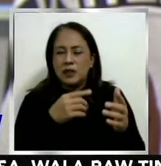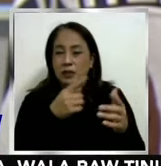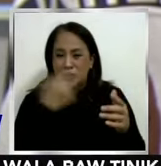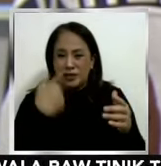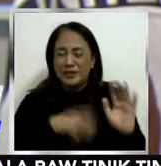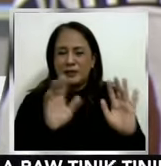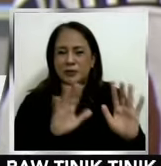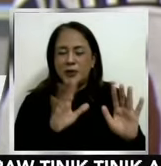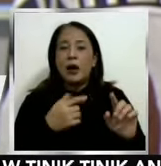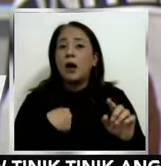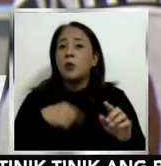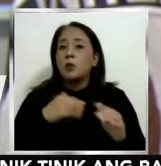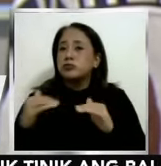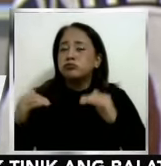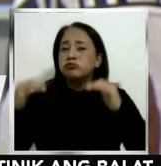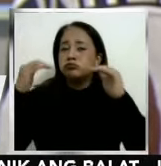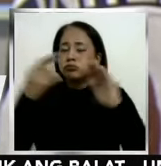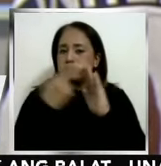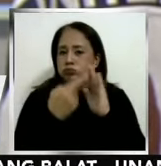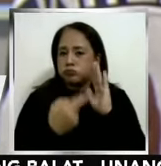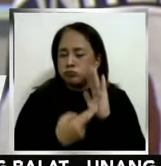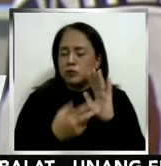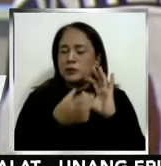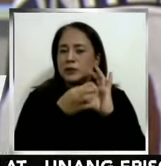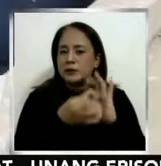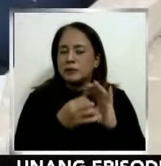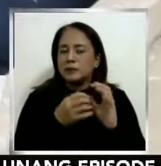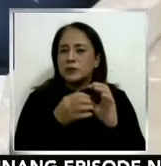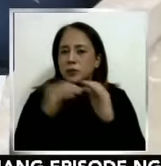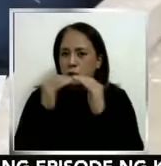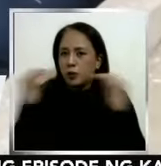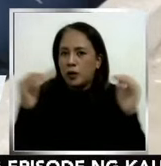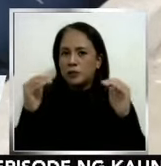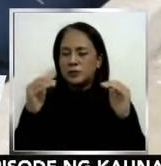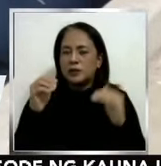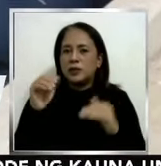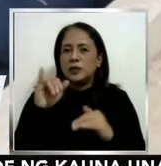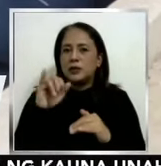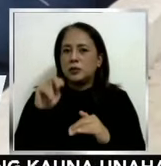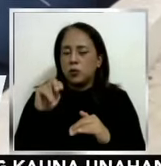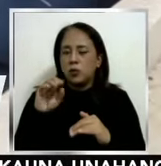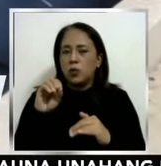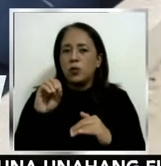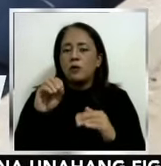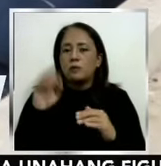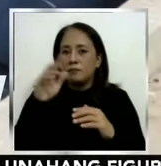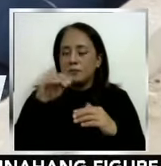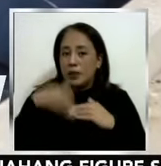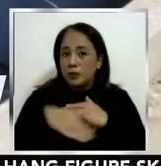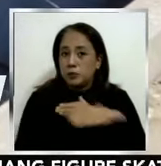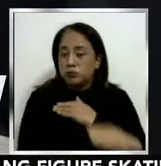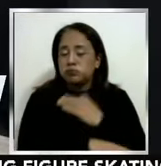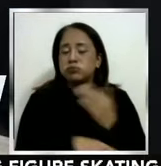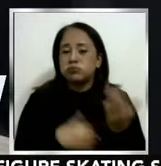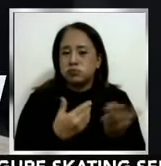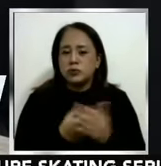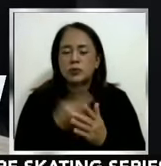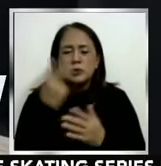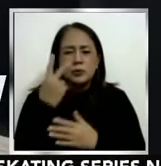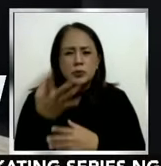the rules-based order that applies equally in the Indo-Pacific. We have seen the PRC attempt to challenge